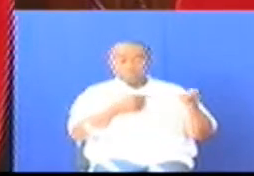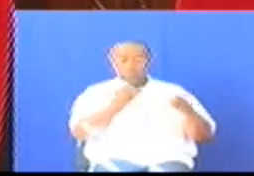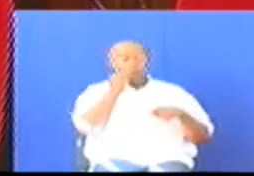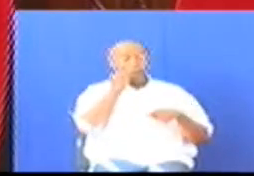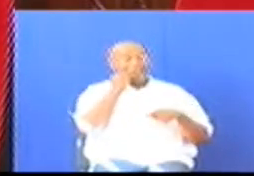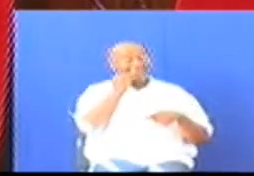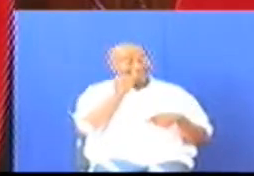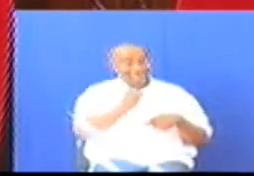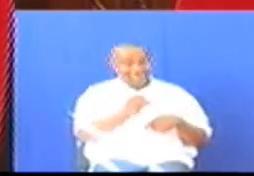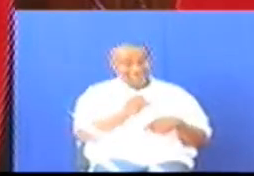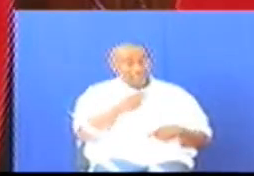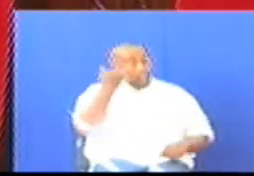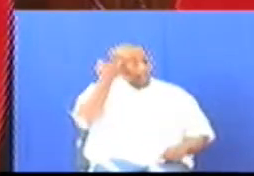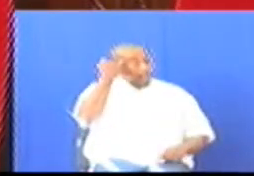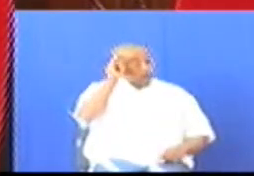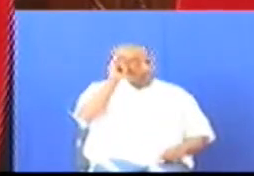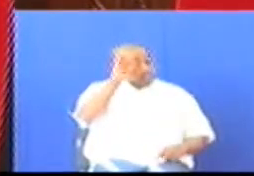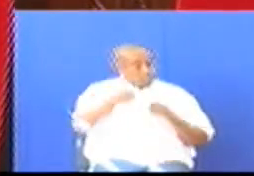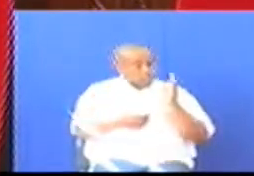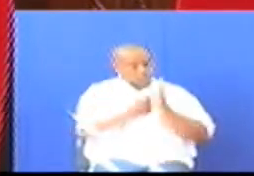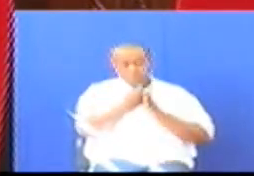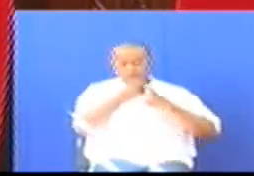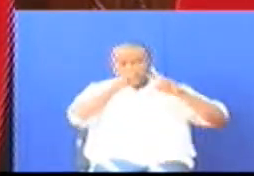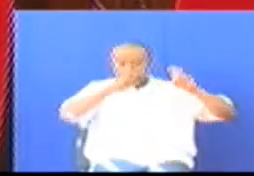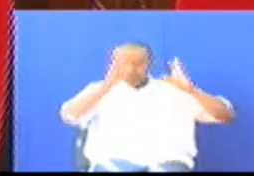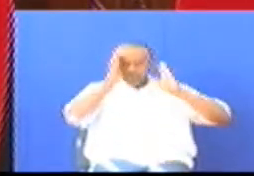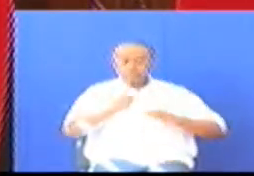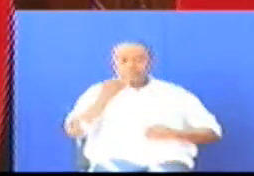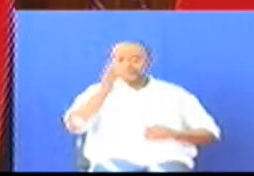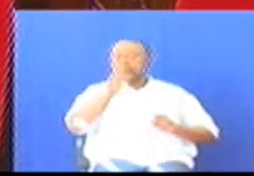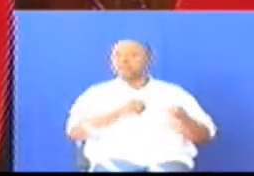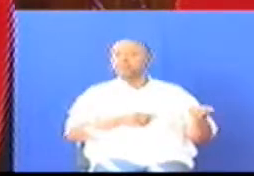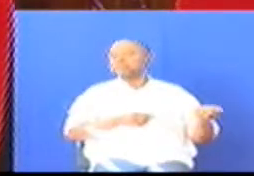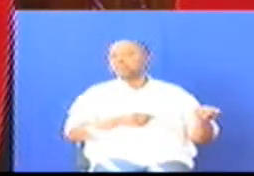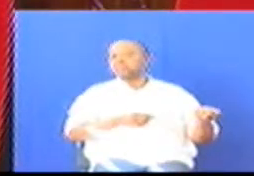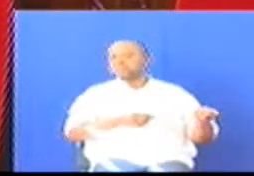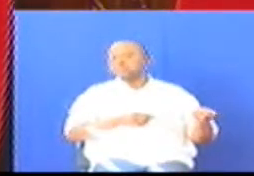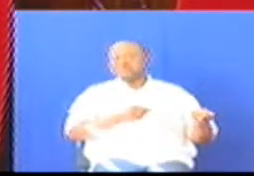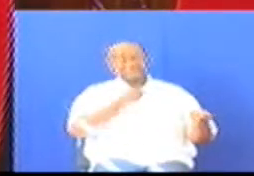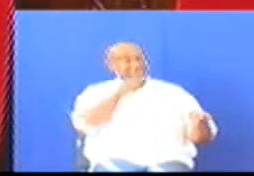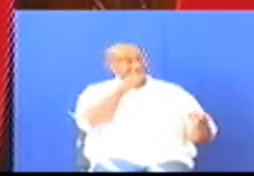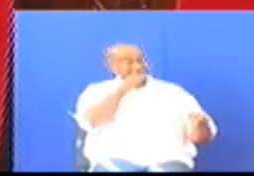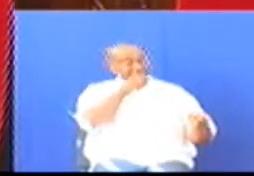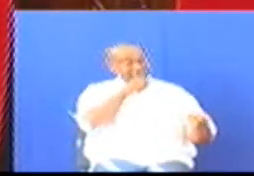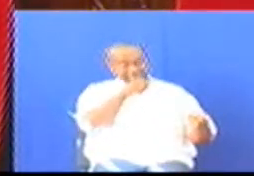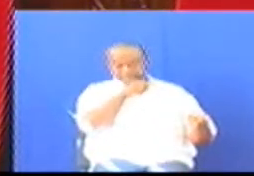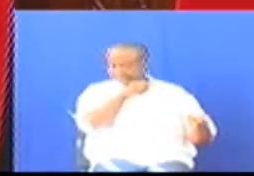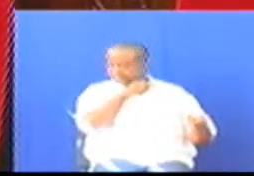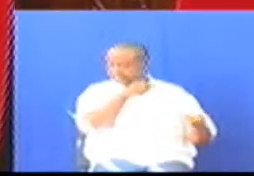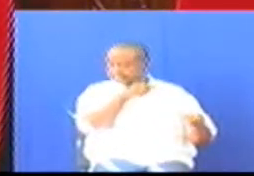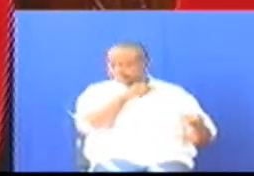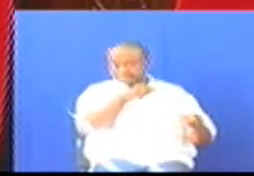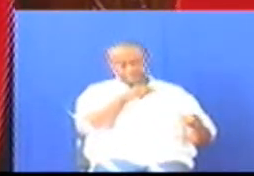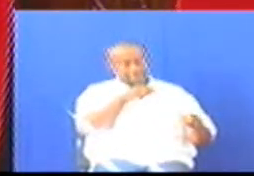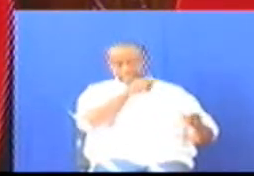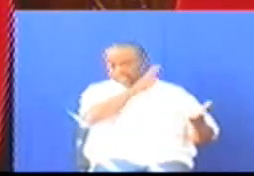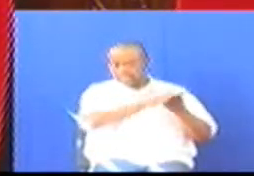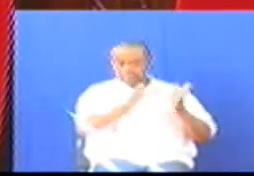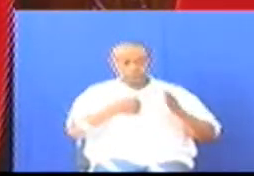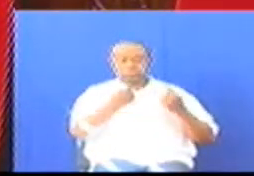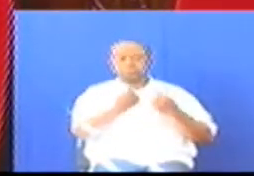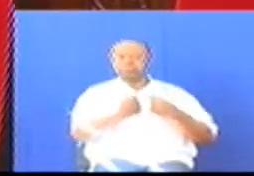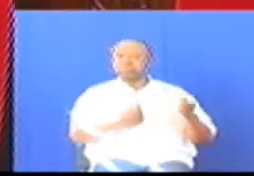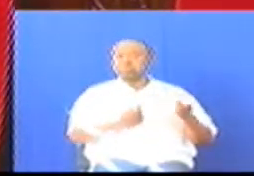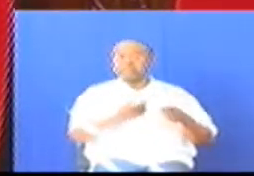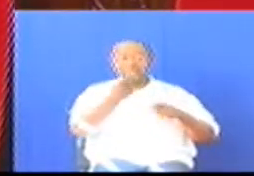opinion ya mkaguzi. Jambo ambalo si jambo la kawaida katika utekelezaji wa